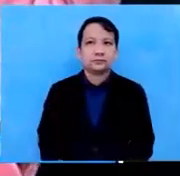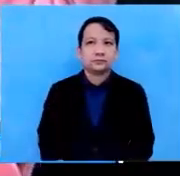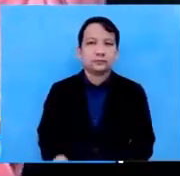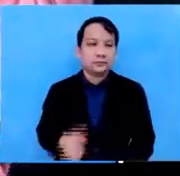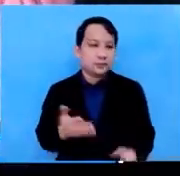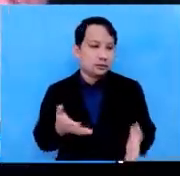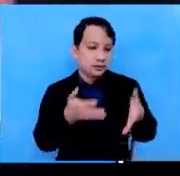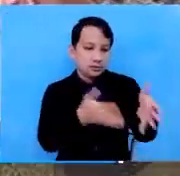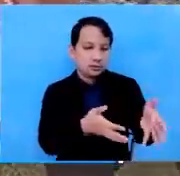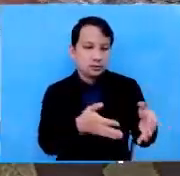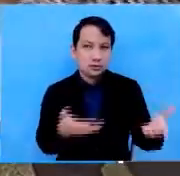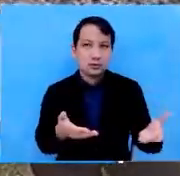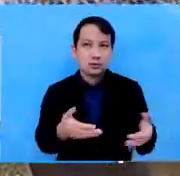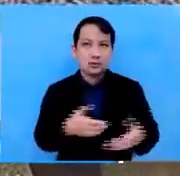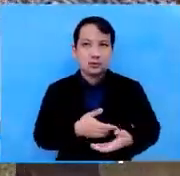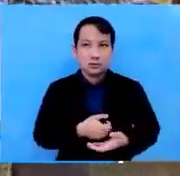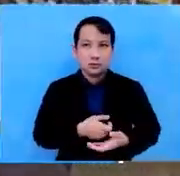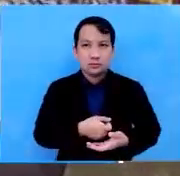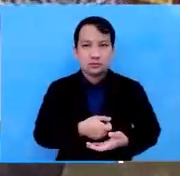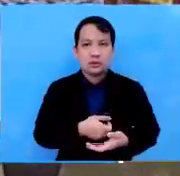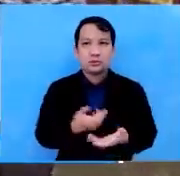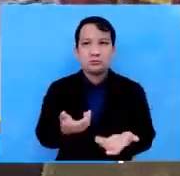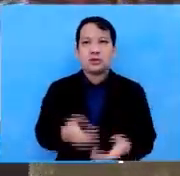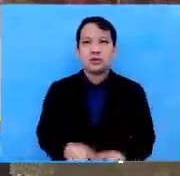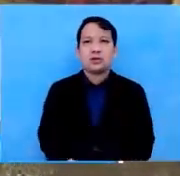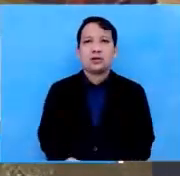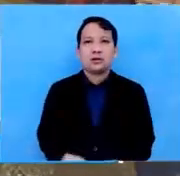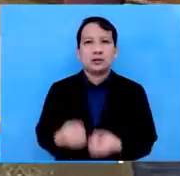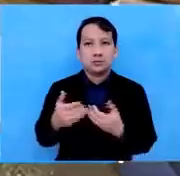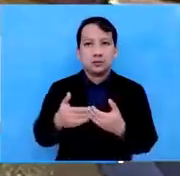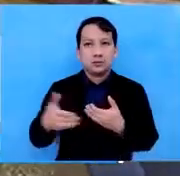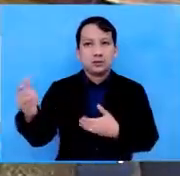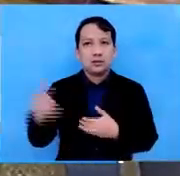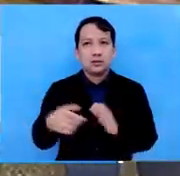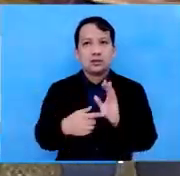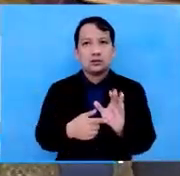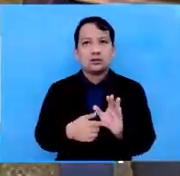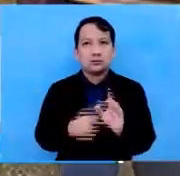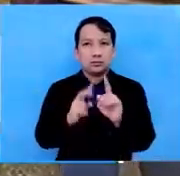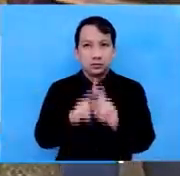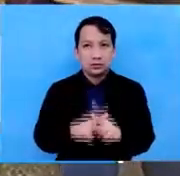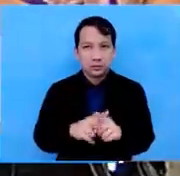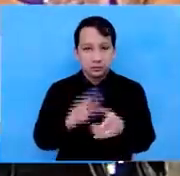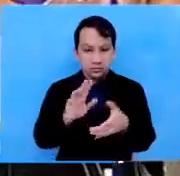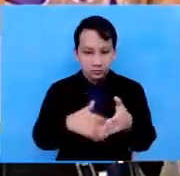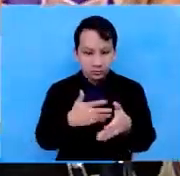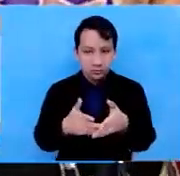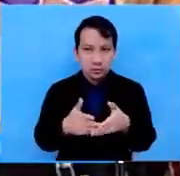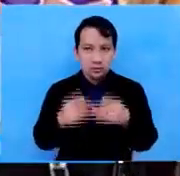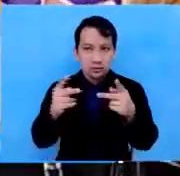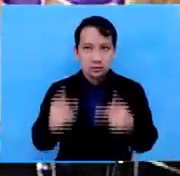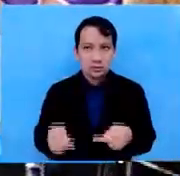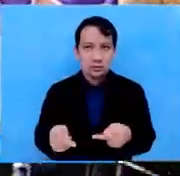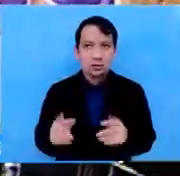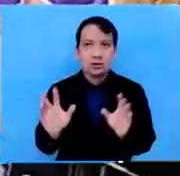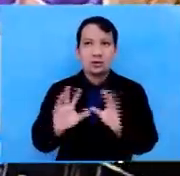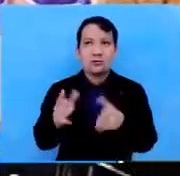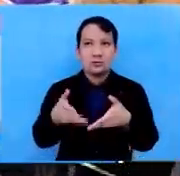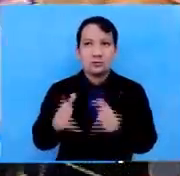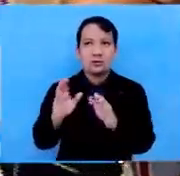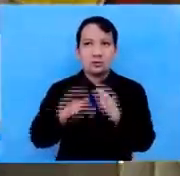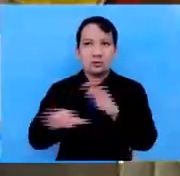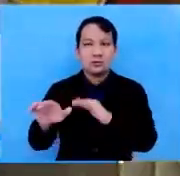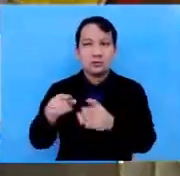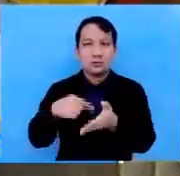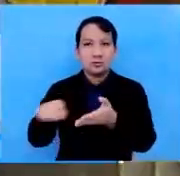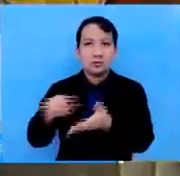kasi nag-breastfeed? Karamihan sa kanila, nakapagparehistro raw online. Ayaw lang silang papasukin sa payout